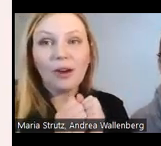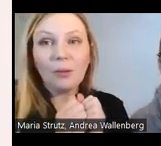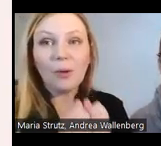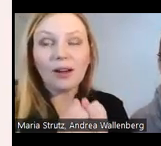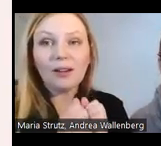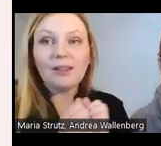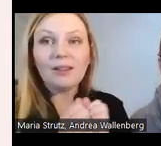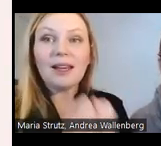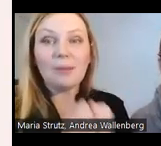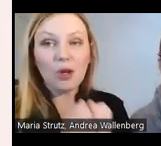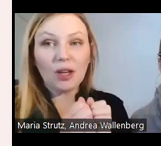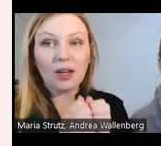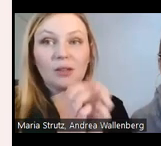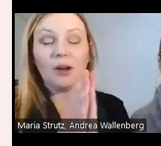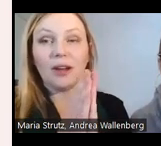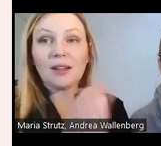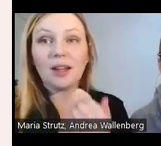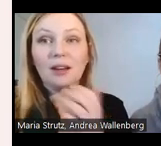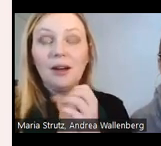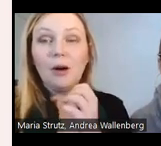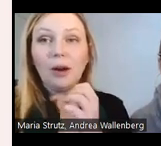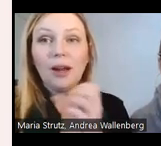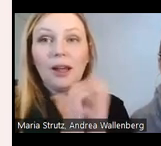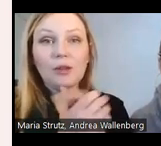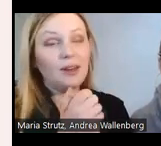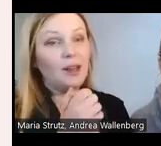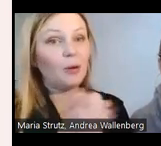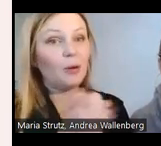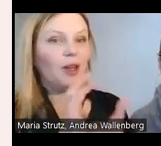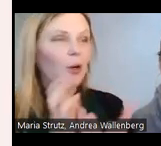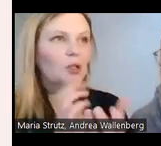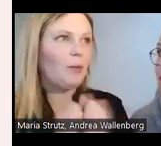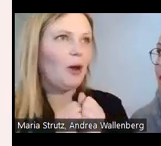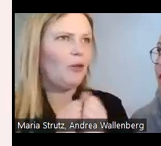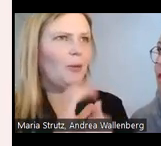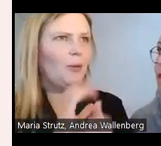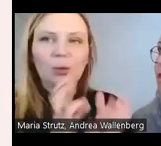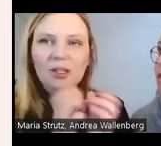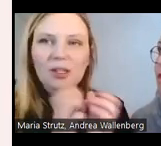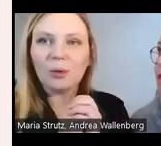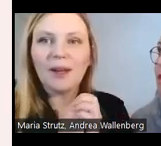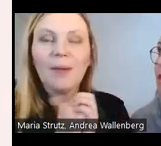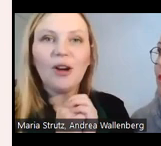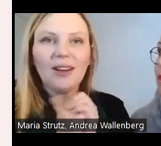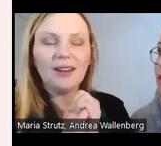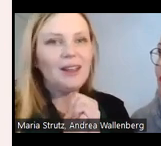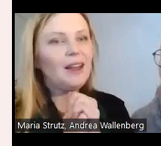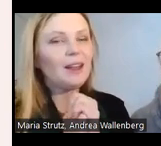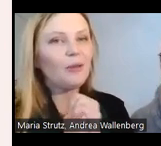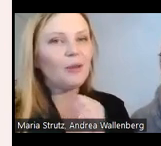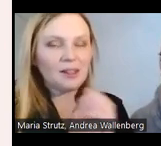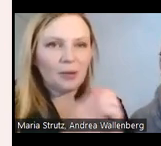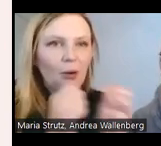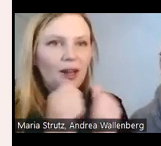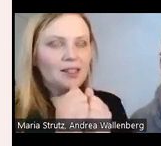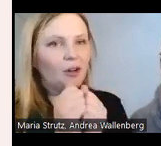konkreta föremål till böckerna. Som barnen kanske kan hålla i och känna på. Det kan också vara bra för de här motoriskt oroliga barnen. Mm.